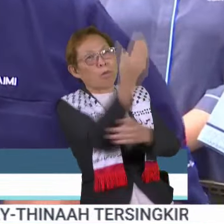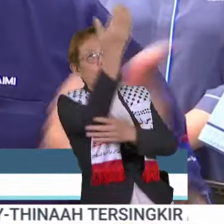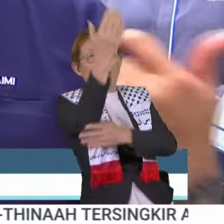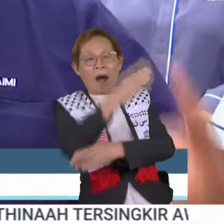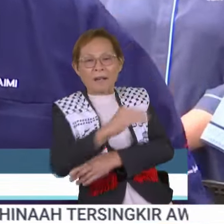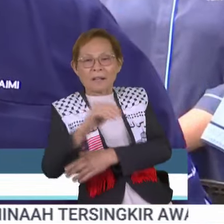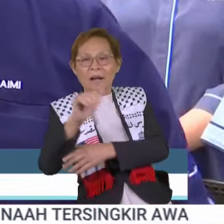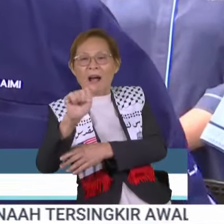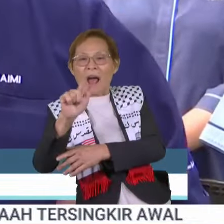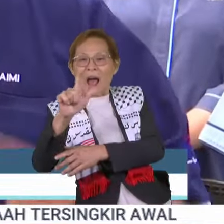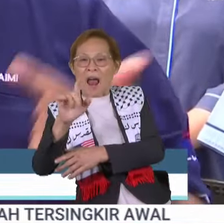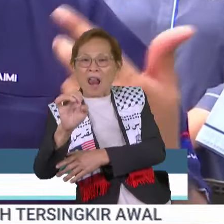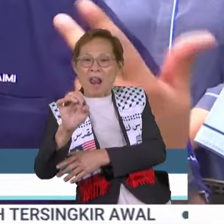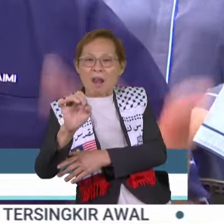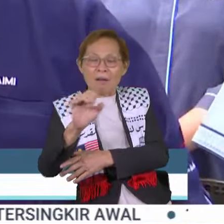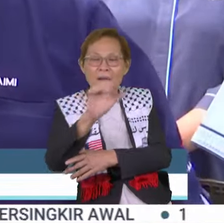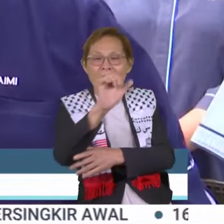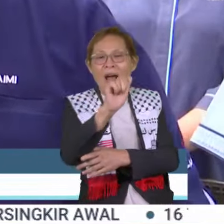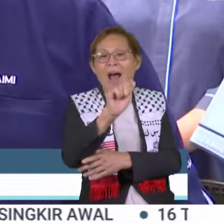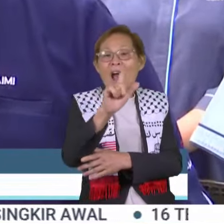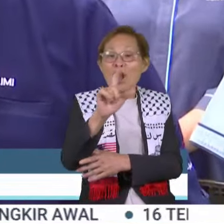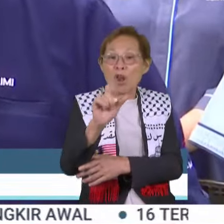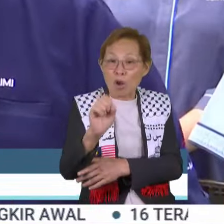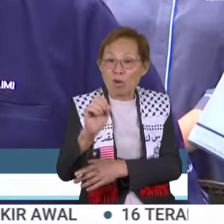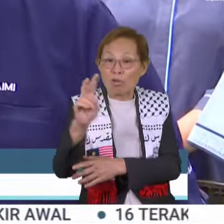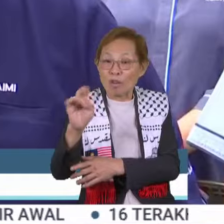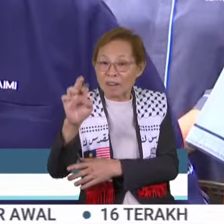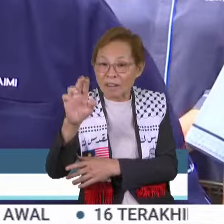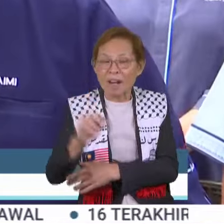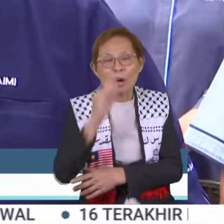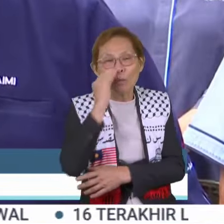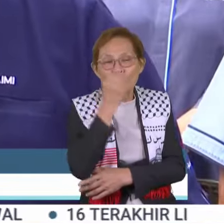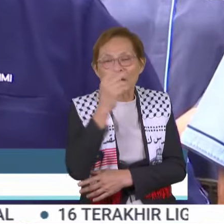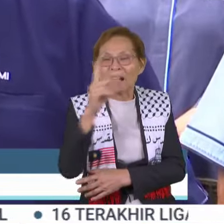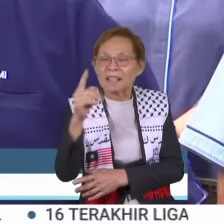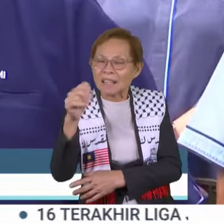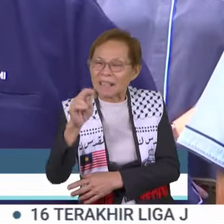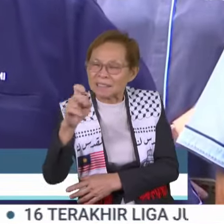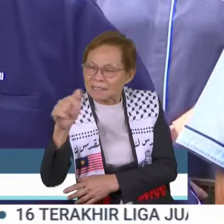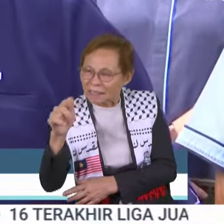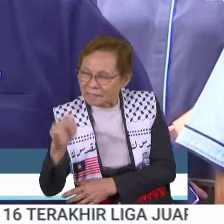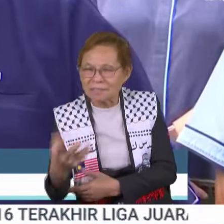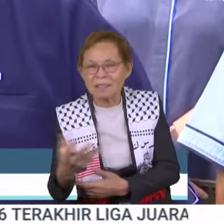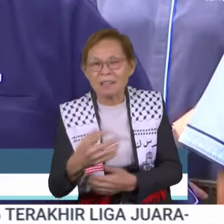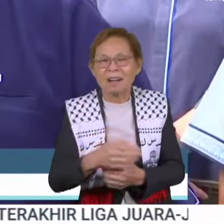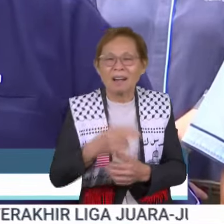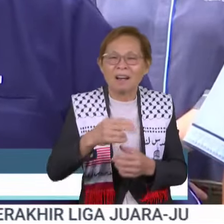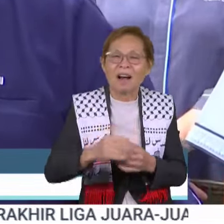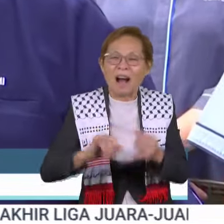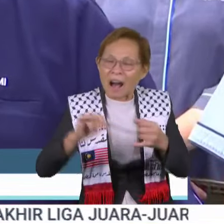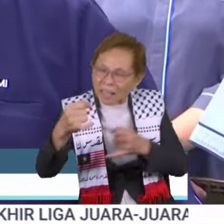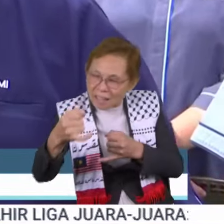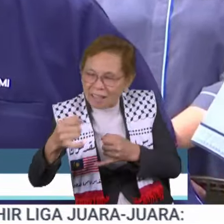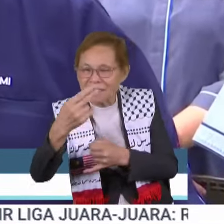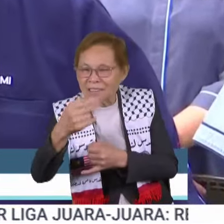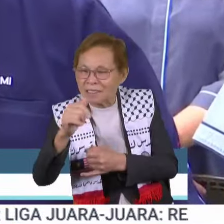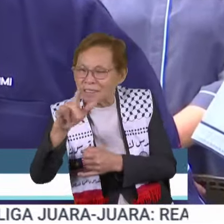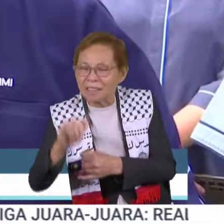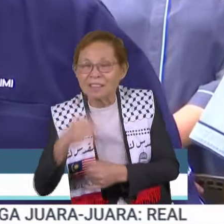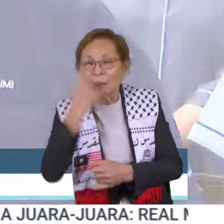vera, ada halia, ada bunga kantan, you know. Jadi kalau tiba-tiba sesiapa nak balik rumah nak masak,